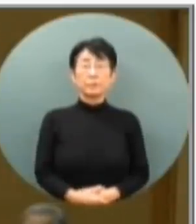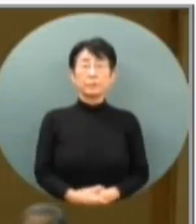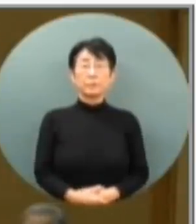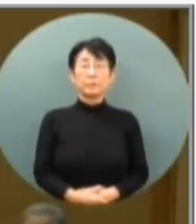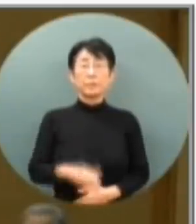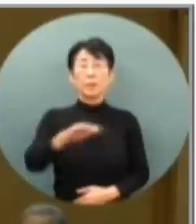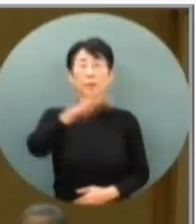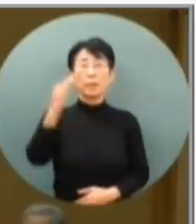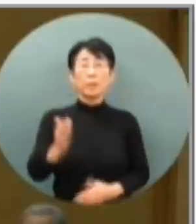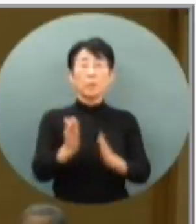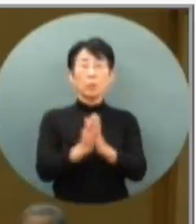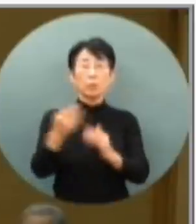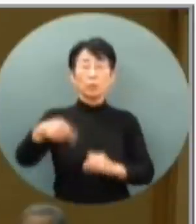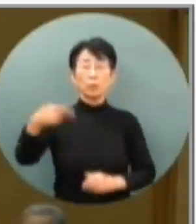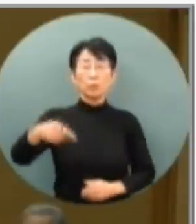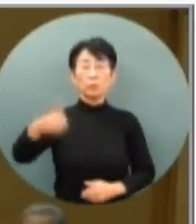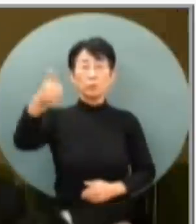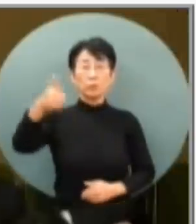山本教育長。